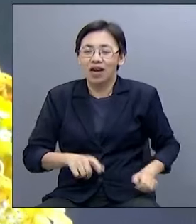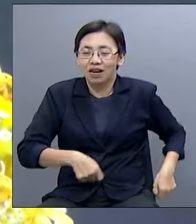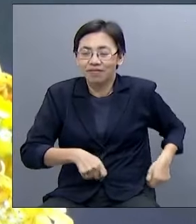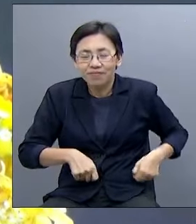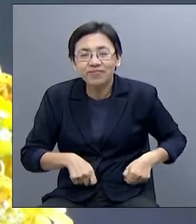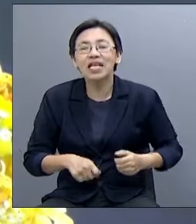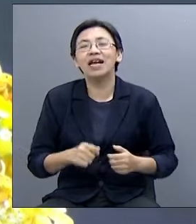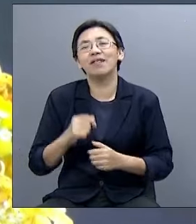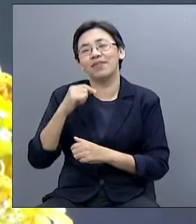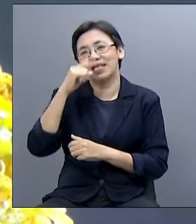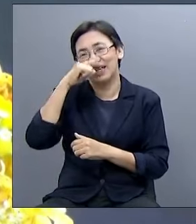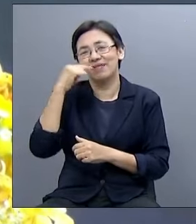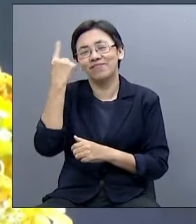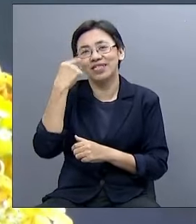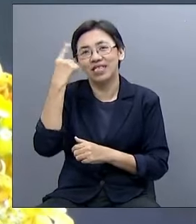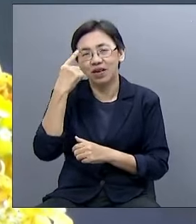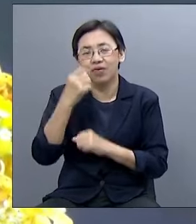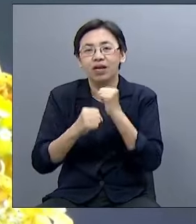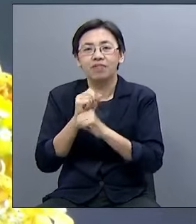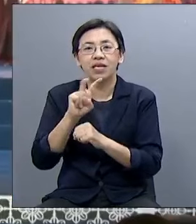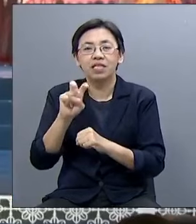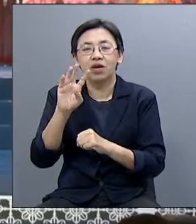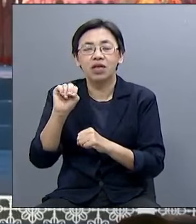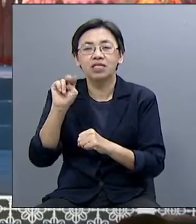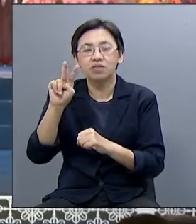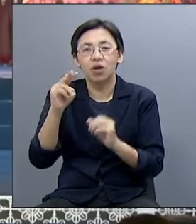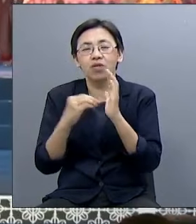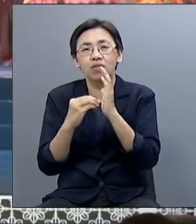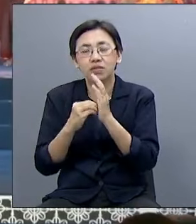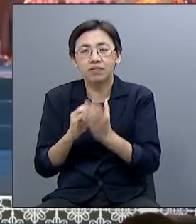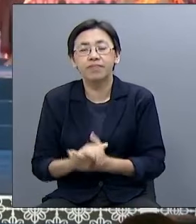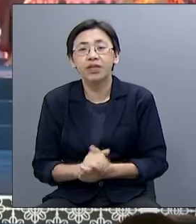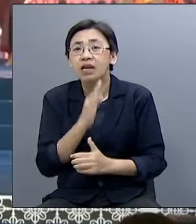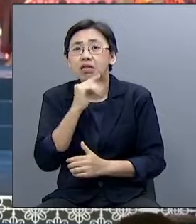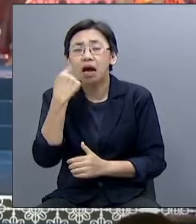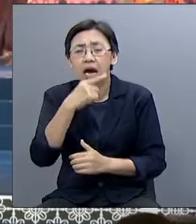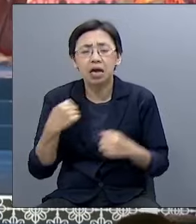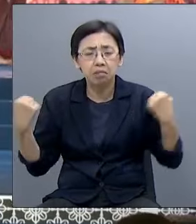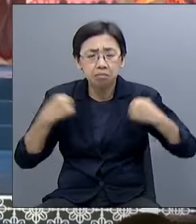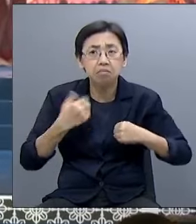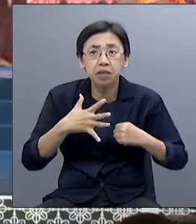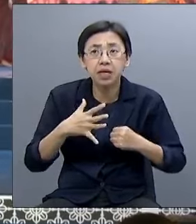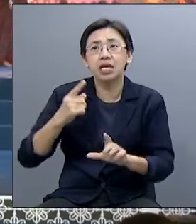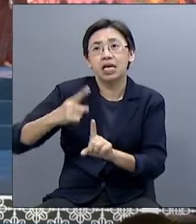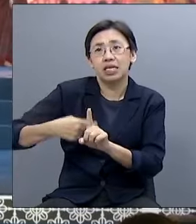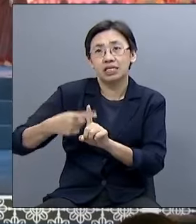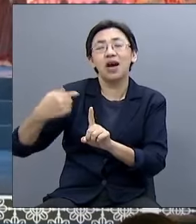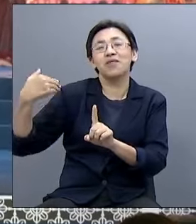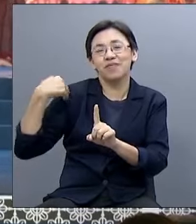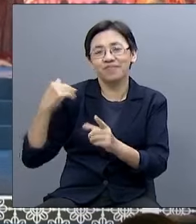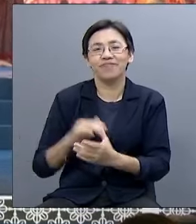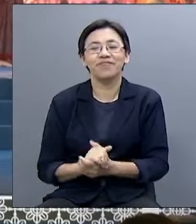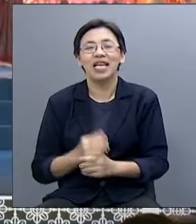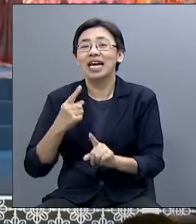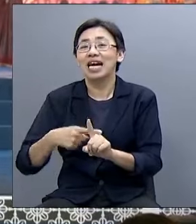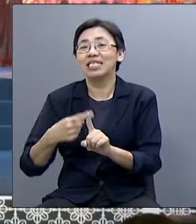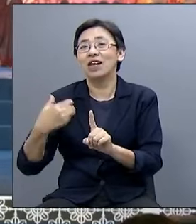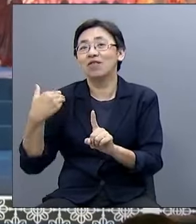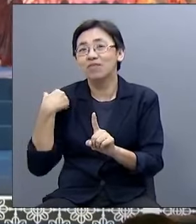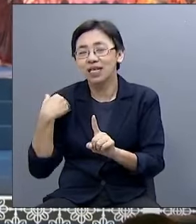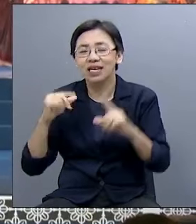มี242ปีกรุงรัตนโกสินทร์ได้ส่วนใครไม่มีชุดในงานเขามีให้เช่าชุด ม ี ให้เช่าแล้วก็จุดถ่ายภ